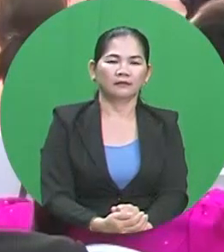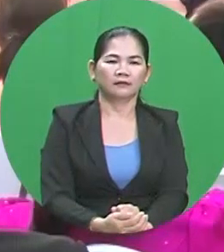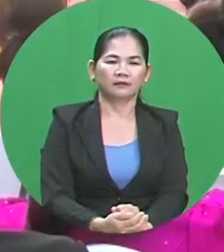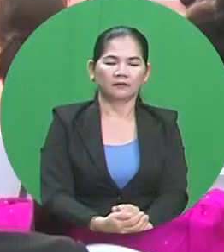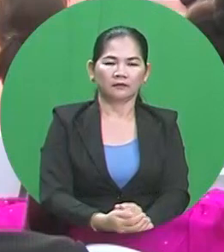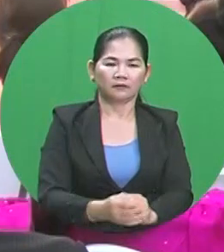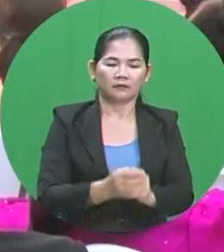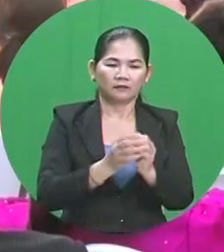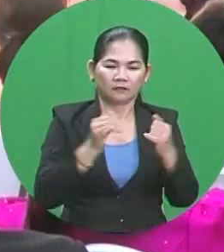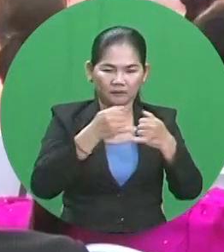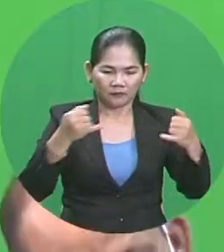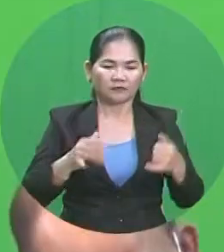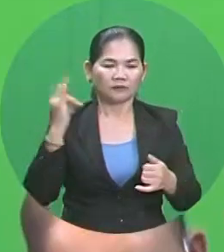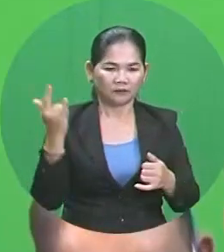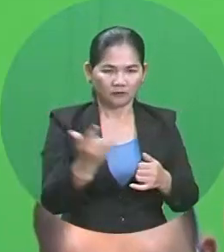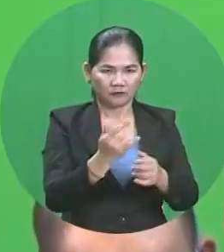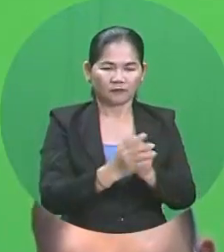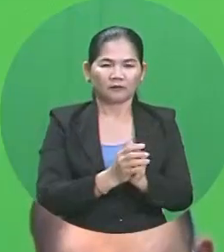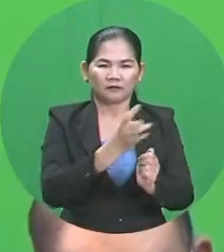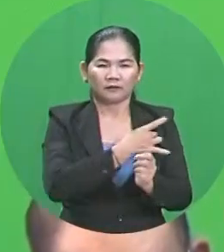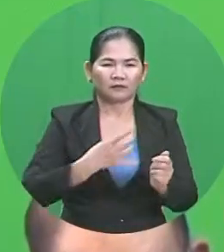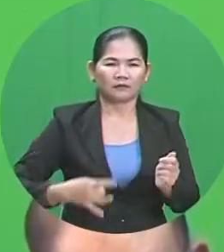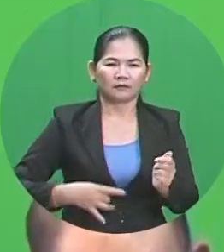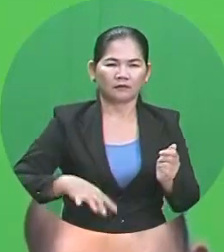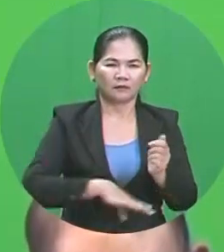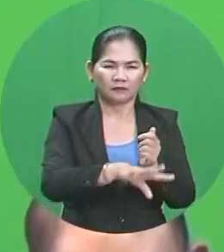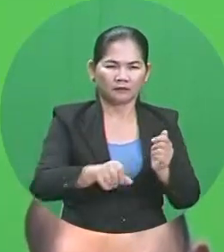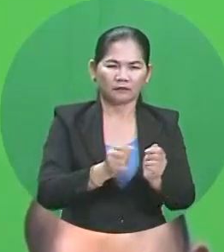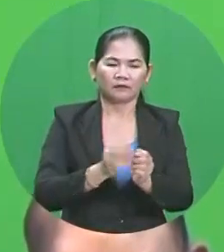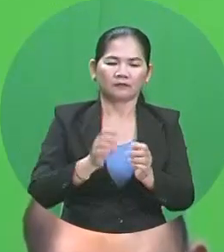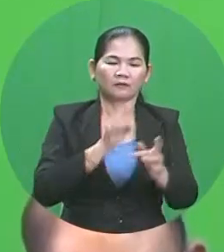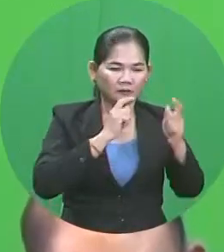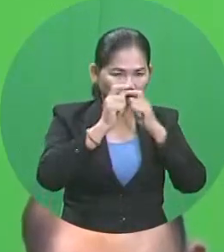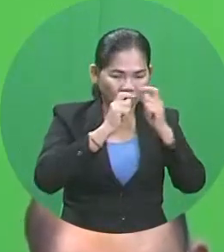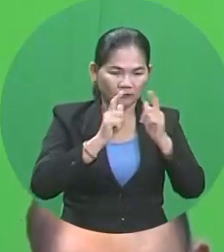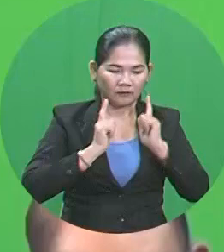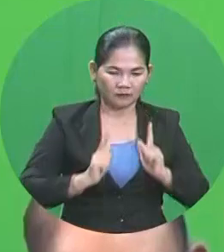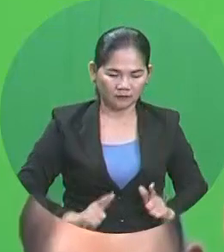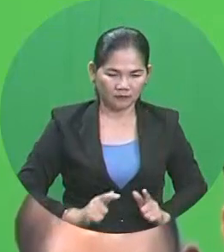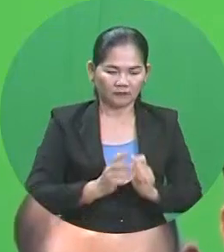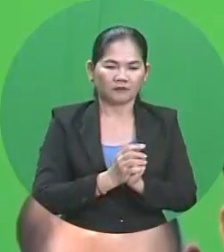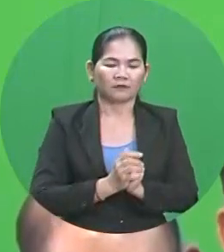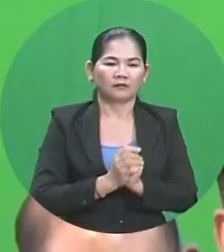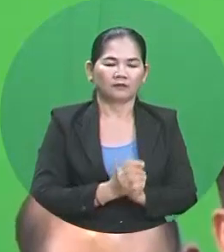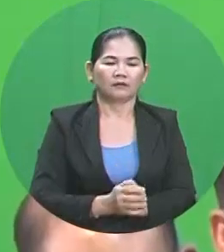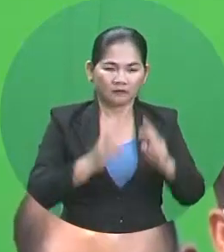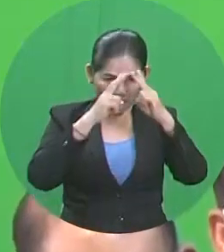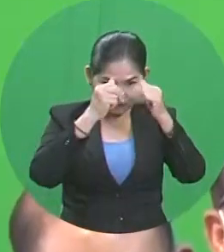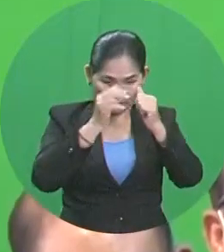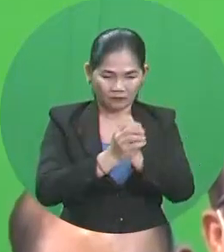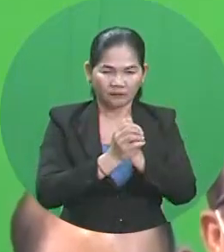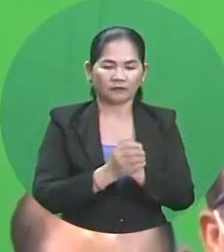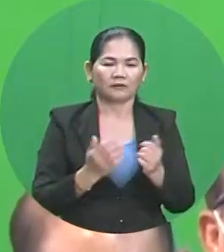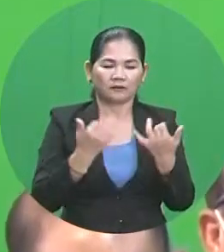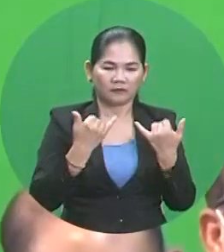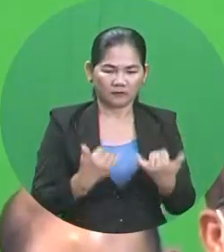ខ្សែភាពយន្តប្រវត្តិសាស្ត្រដំបូងគេរបស់ព្រះរាជាណាចក្រកម្ពុជាដែលរៀបរាប់ពីខ្សែជីវិតពិតរបស់សមមិត្តហ៊ុនសែនដែ